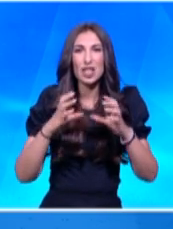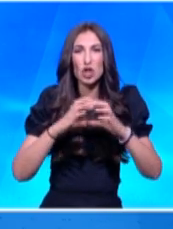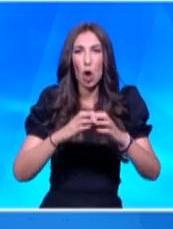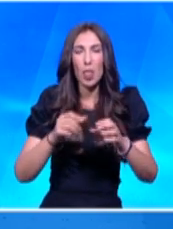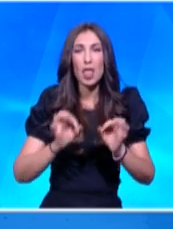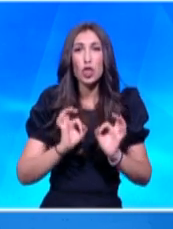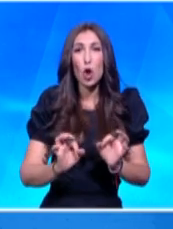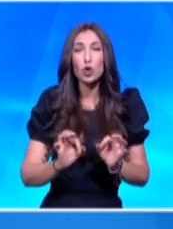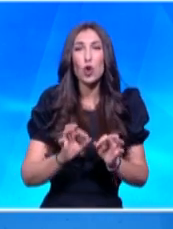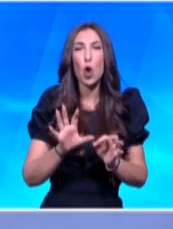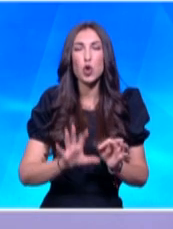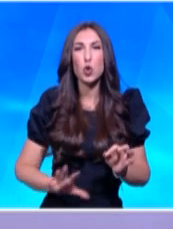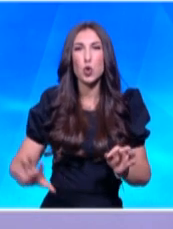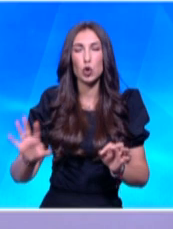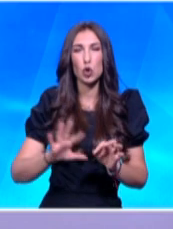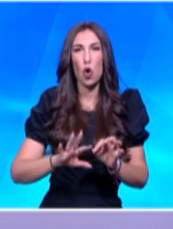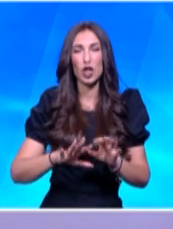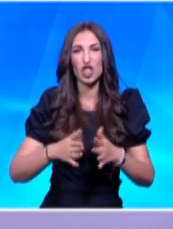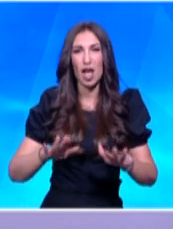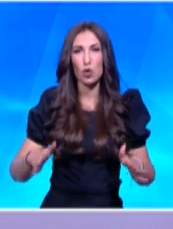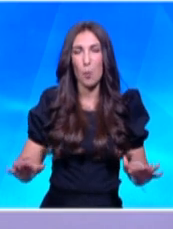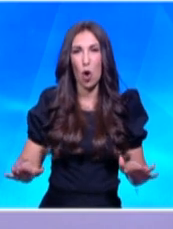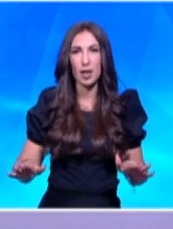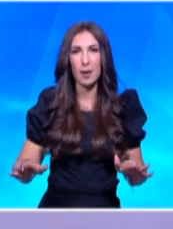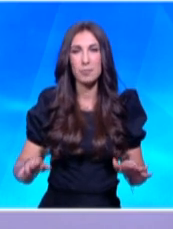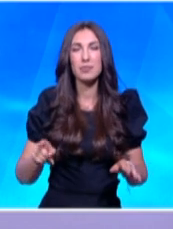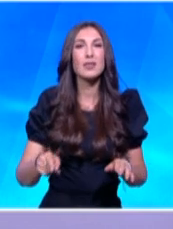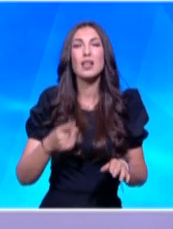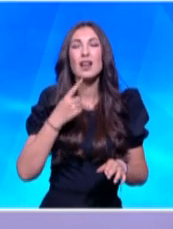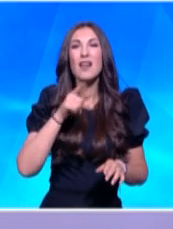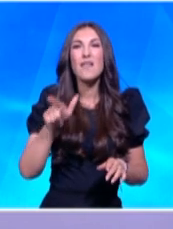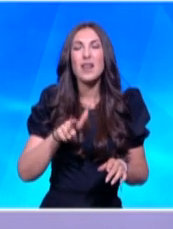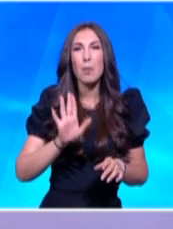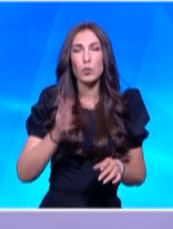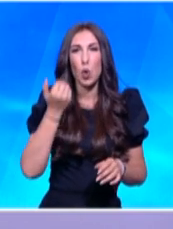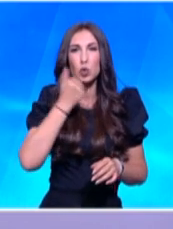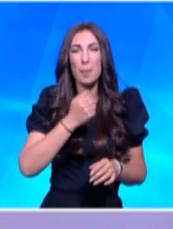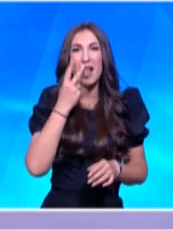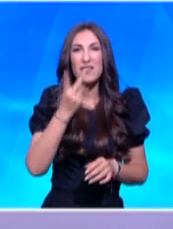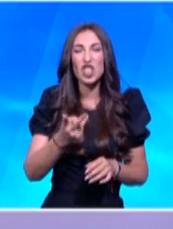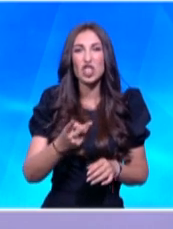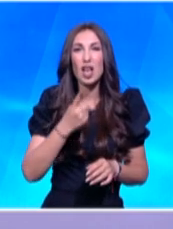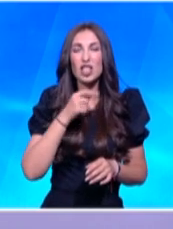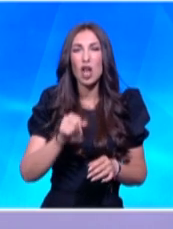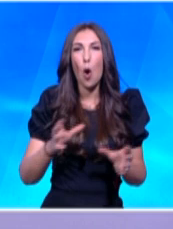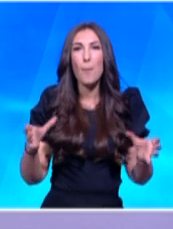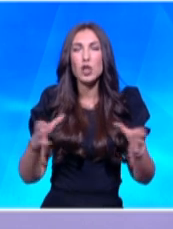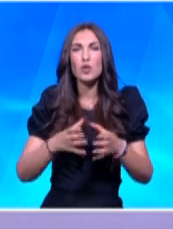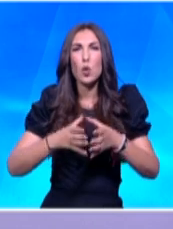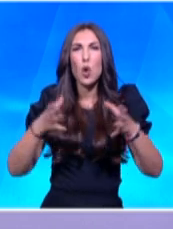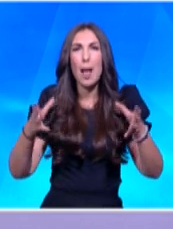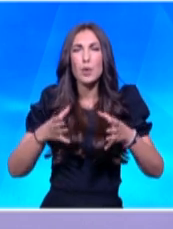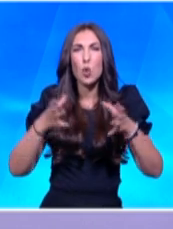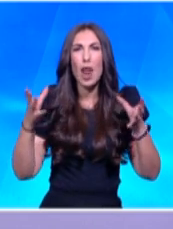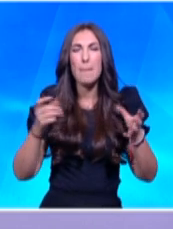на южното ни Черноморие. На синоптичните карти много добре се вижда как се образуват тези големи